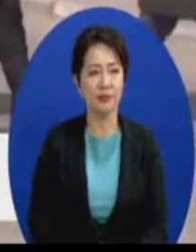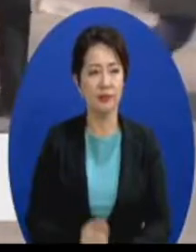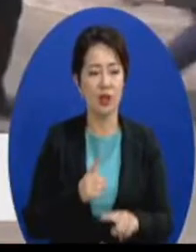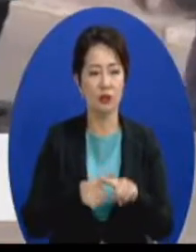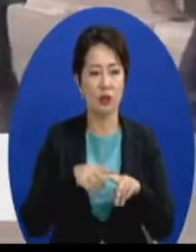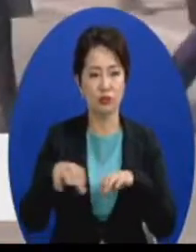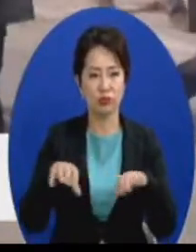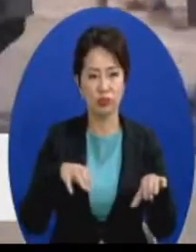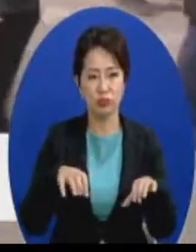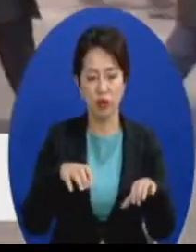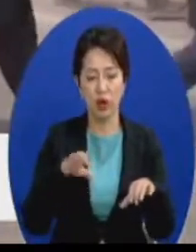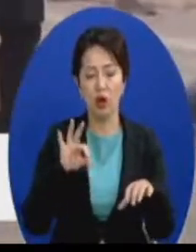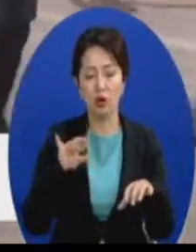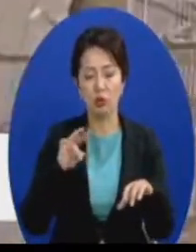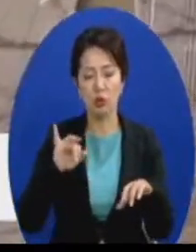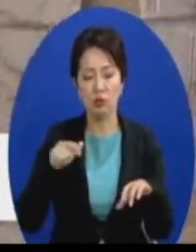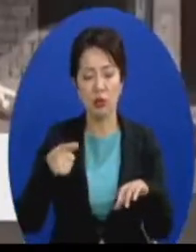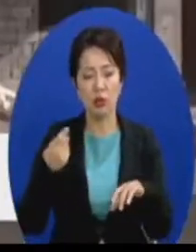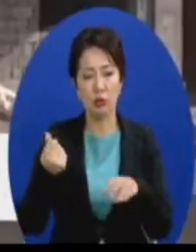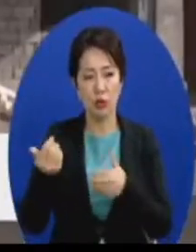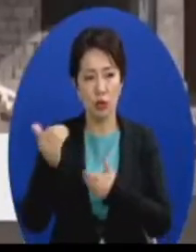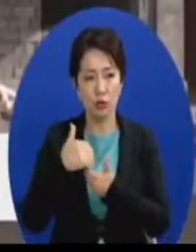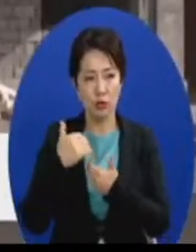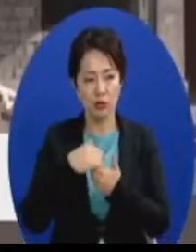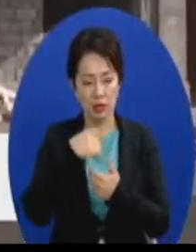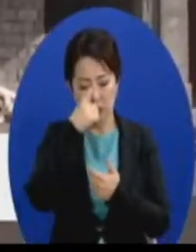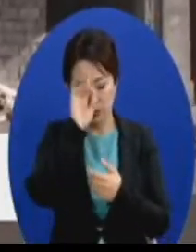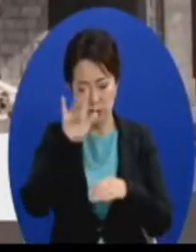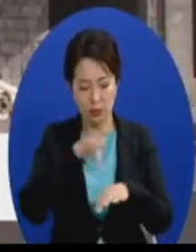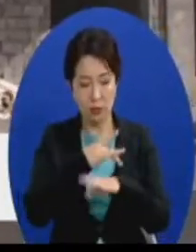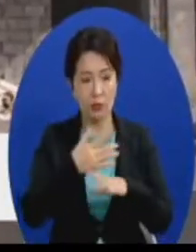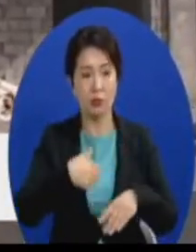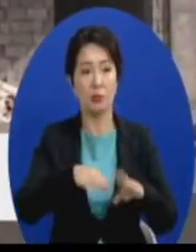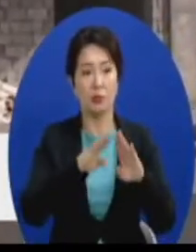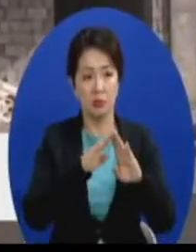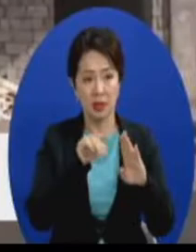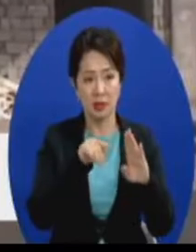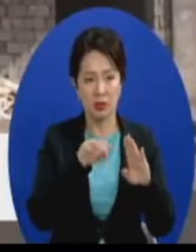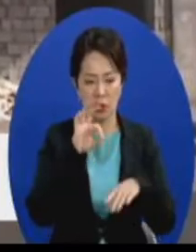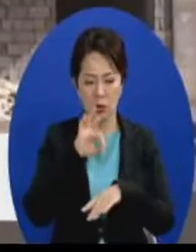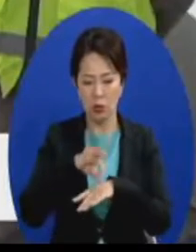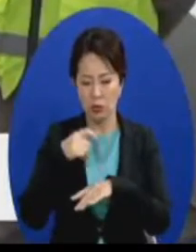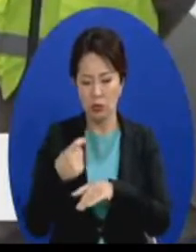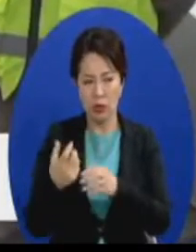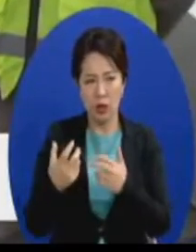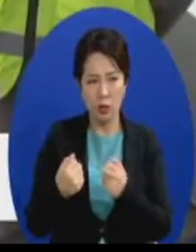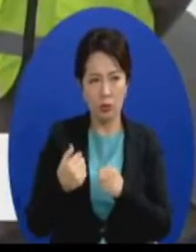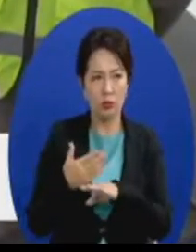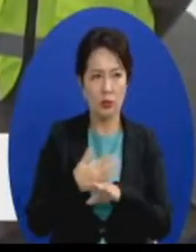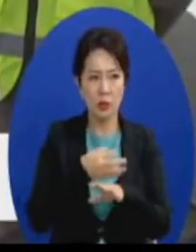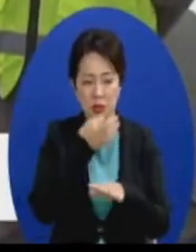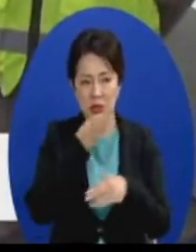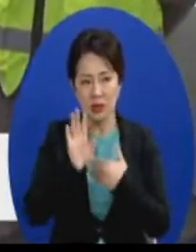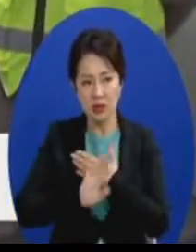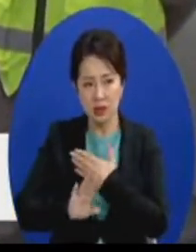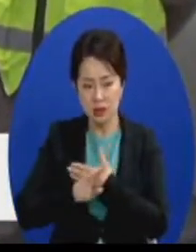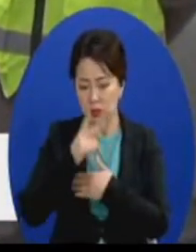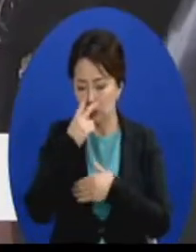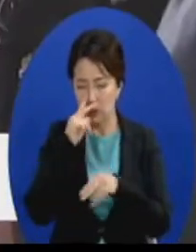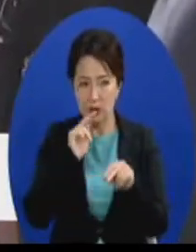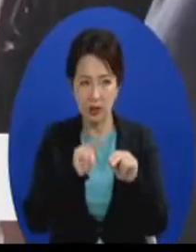Орон нутгийн өрнөг оролтоор эрүүл мэндийн урьдчилан сэргийлэх төвийг барьж эхэлсэн. Энэ төв өвчтөе хүмүүсийг хүлээж авахасаа илүү урьдчилан сэргийлэх үзлэг хийх